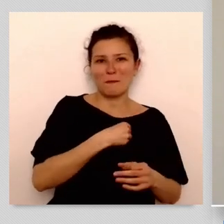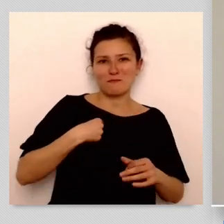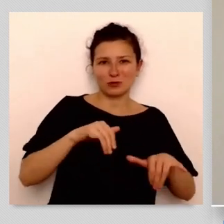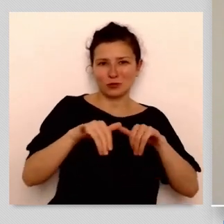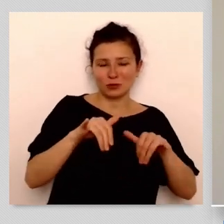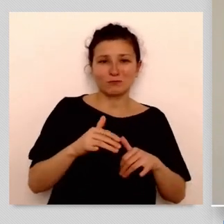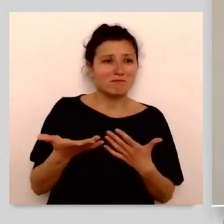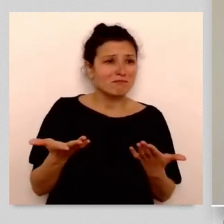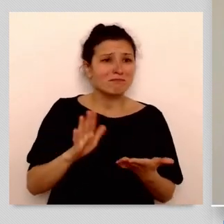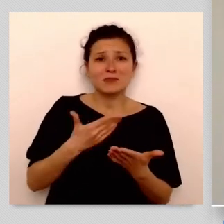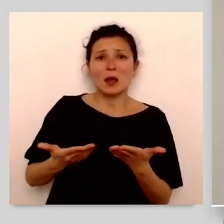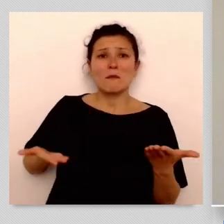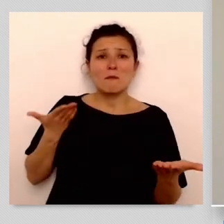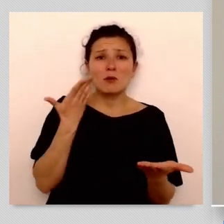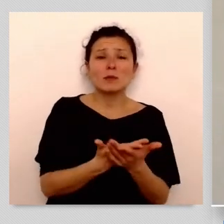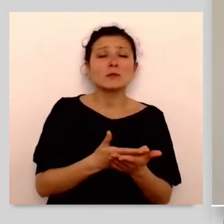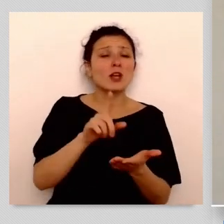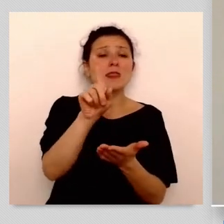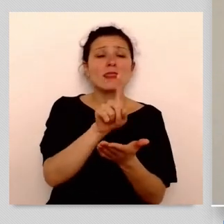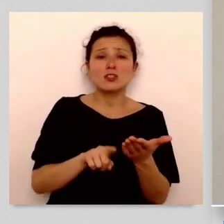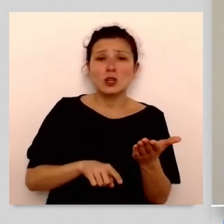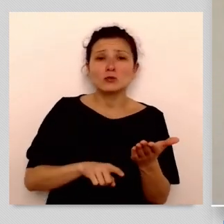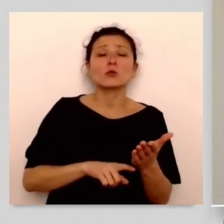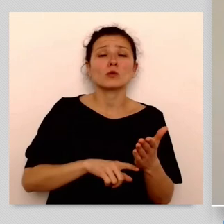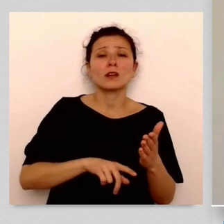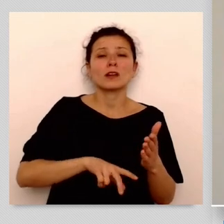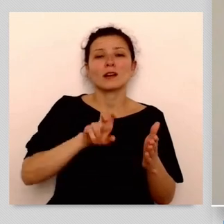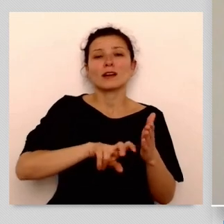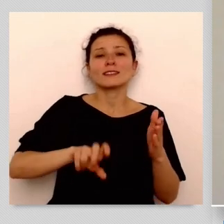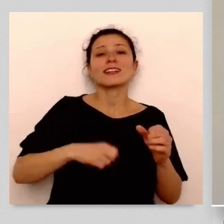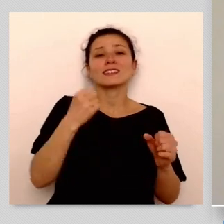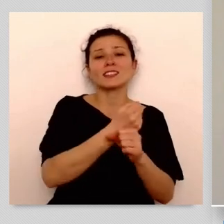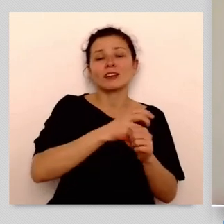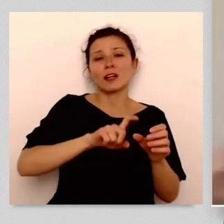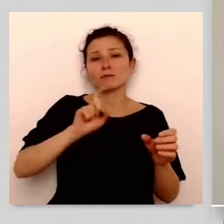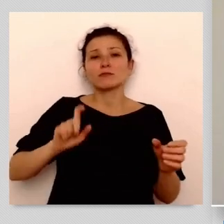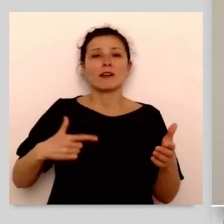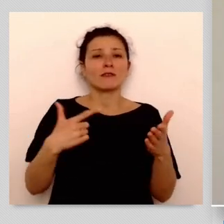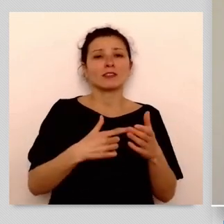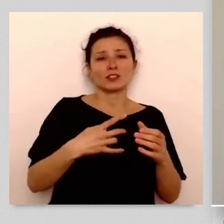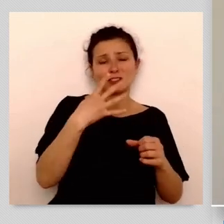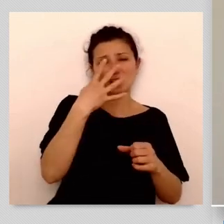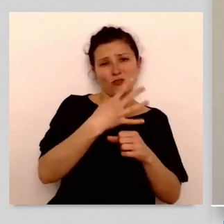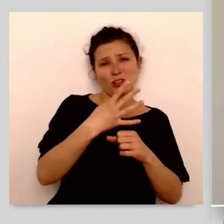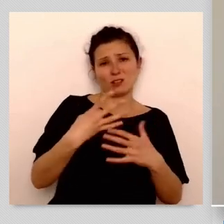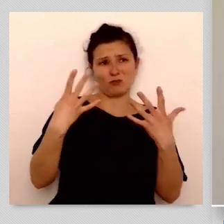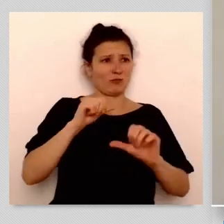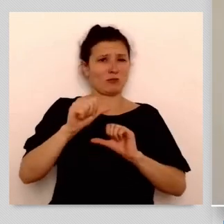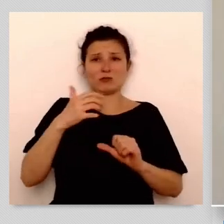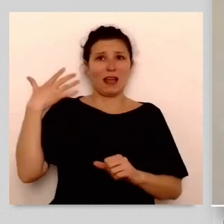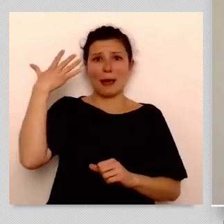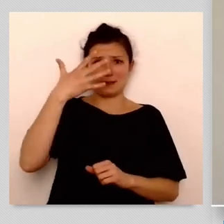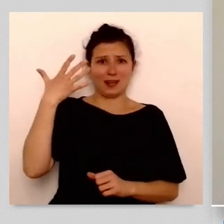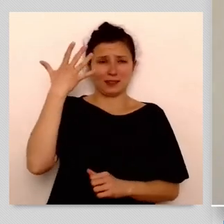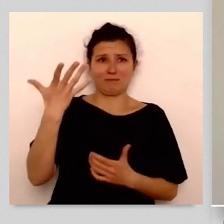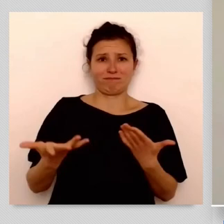propozycja wyjścia z węgla na Śląsku w 2049 roku jest absolutną abstrakcją, bo my